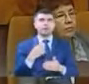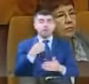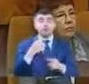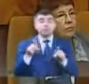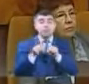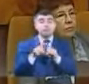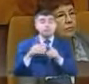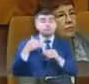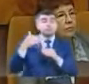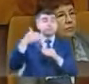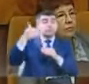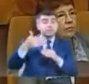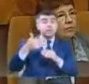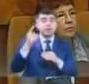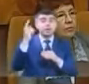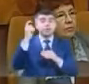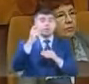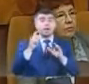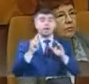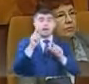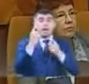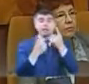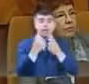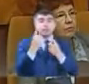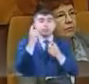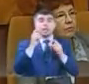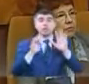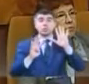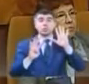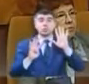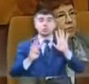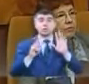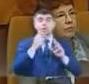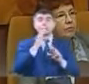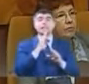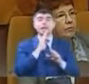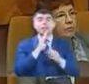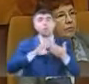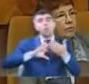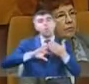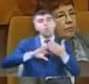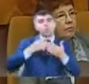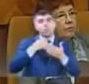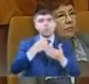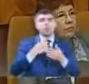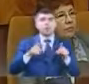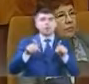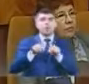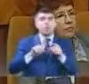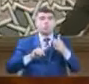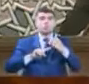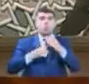سيمتد لانه اكتوبر ونوفمبر هو موعد مع ضريبه استثنائيه لجميع المغاربه على السيادة ديال